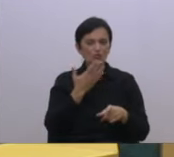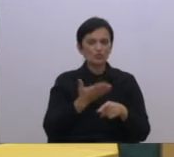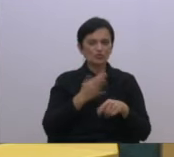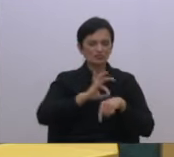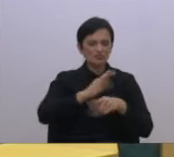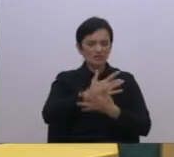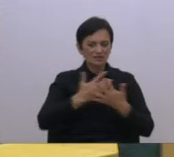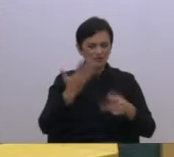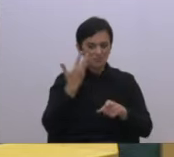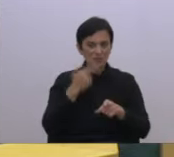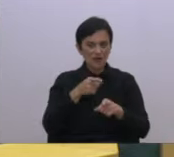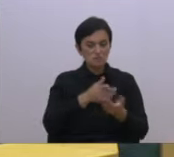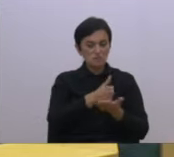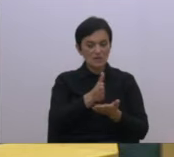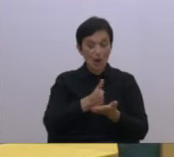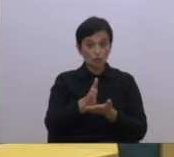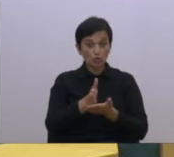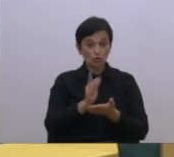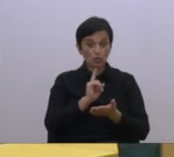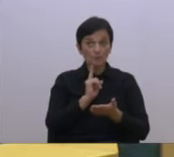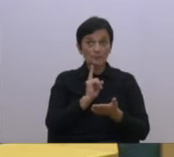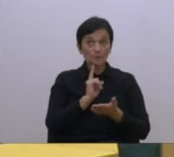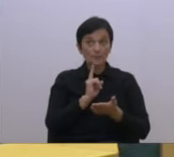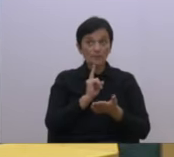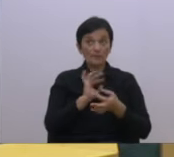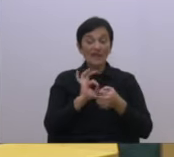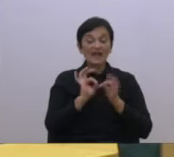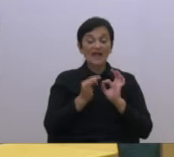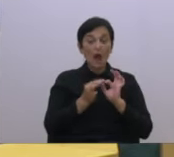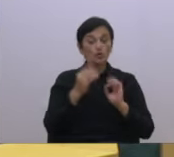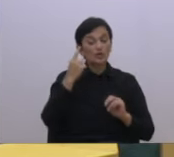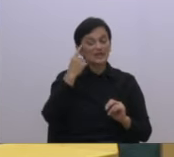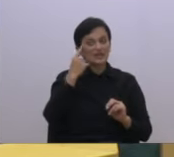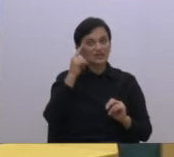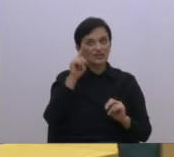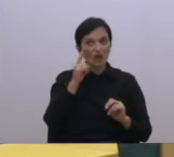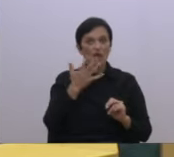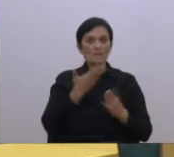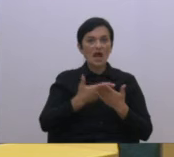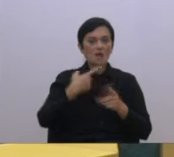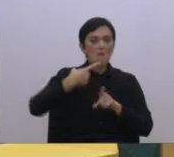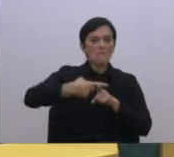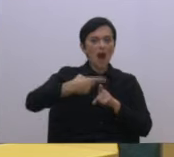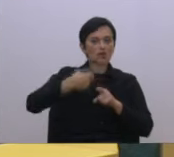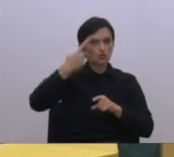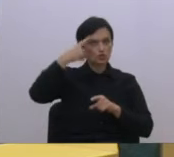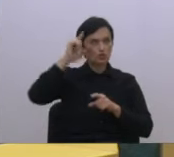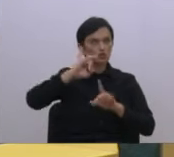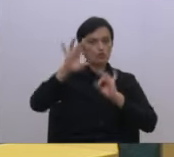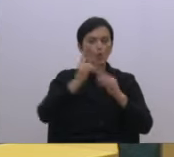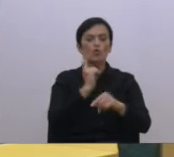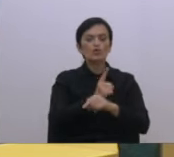სხვა რაღაცა მიმართულებით, ხომ? ანუ გარკვეული იდეების, მათ შორის არ ვიცი, ფაშისტური იდეების პოპულარიზაციას უგზავნოთ.